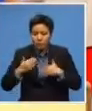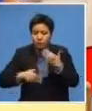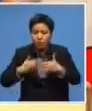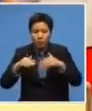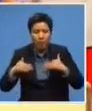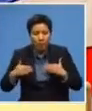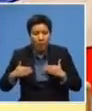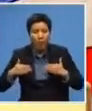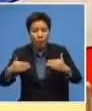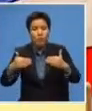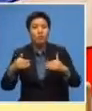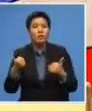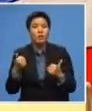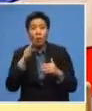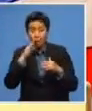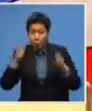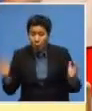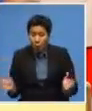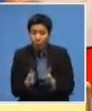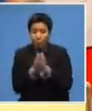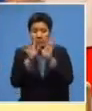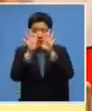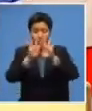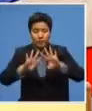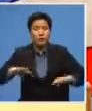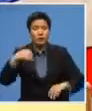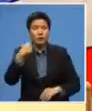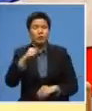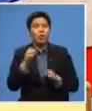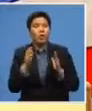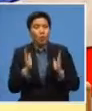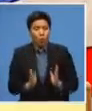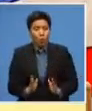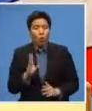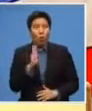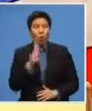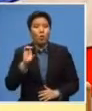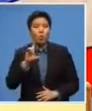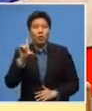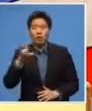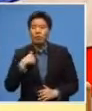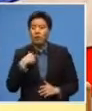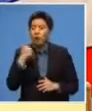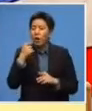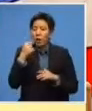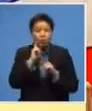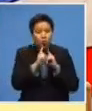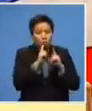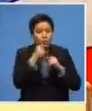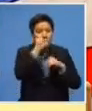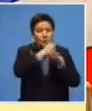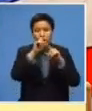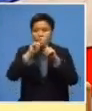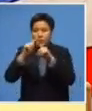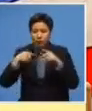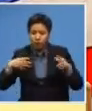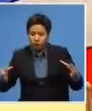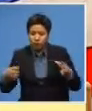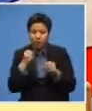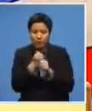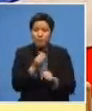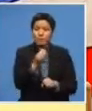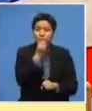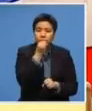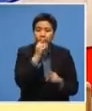าเรารวมอาเซียนทั้งหมด10ประเทศได้มันก็มีคน600กว่าล้านเราก็จะไปต่อรองกับใครเขาก็ได้โดยเพราะยิ่งเราเป็นประเทศผลิตอาห